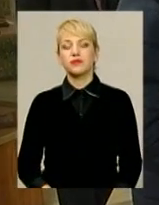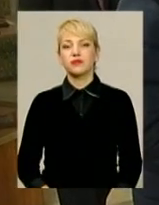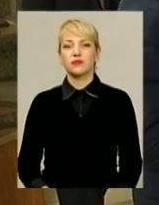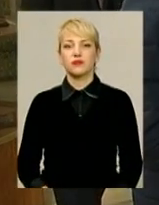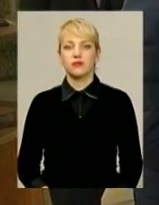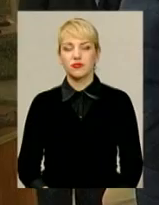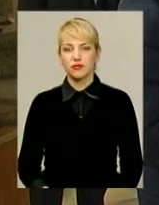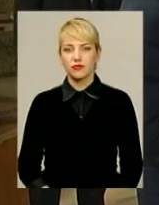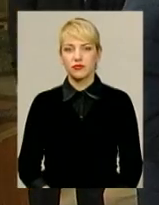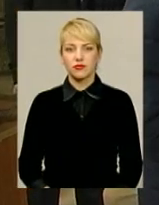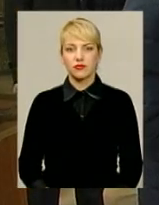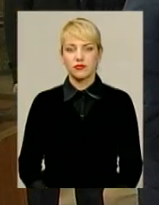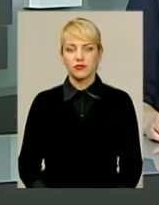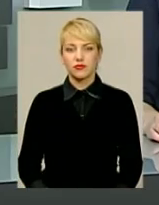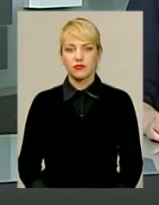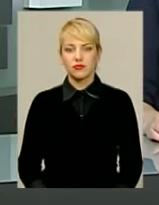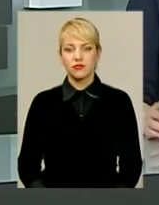для інформаційного випуску.